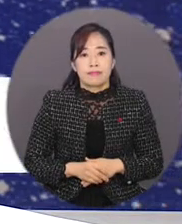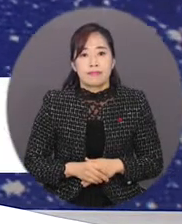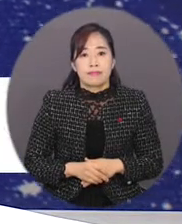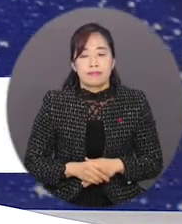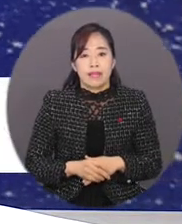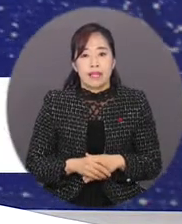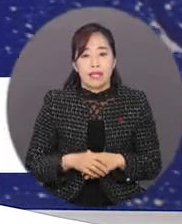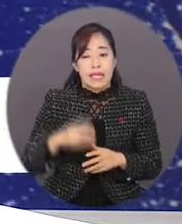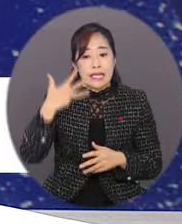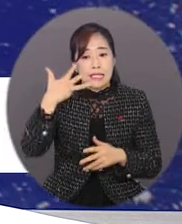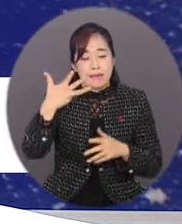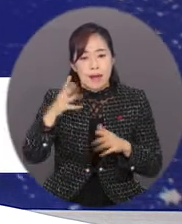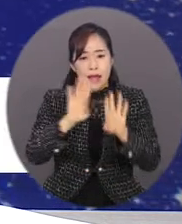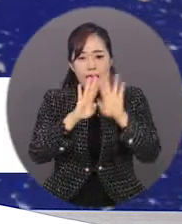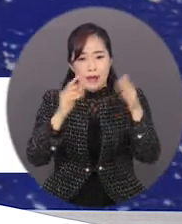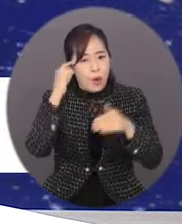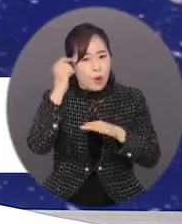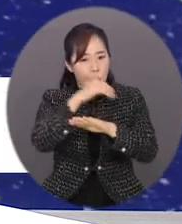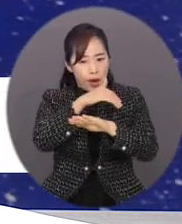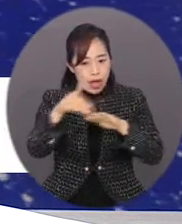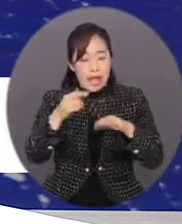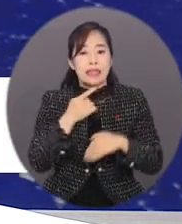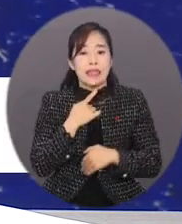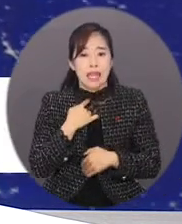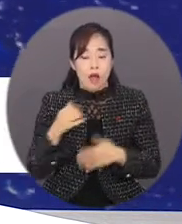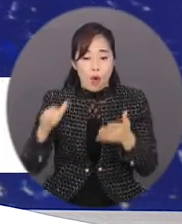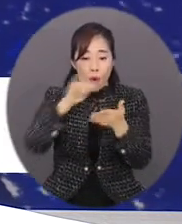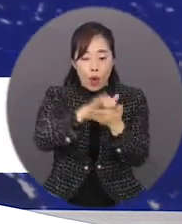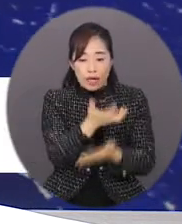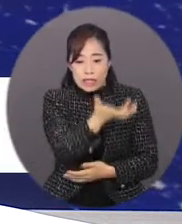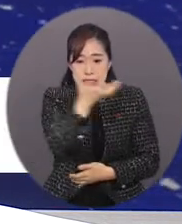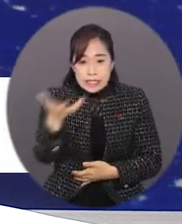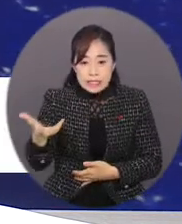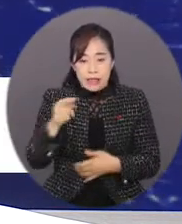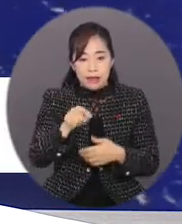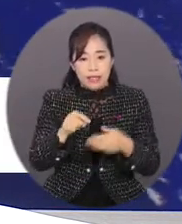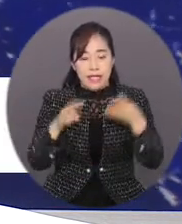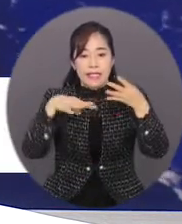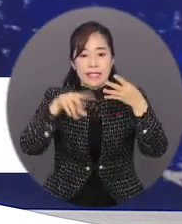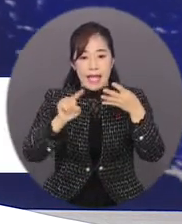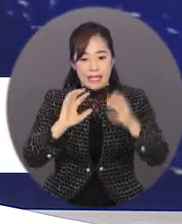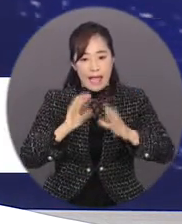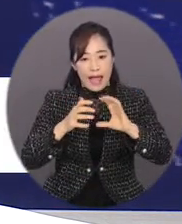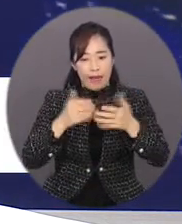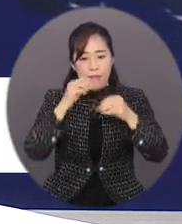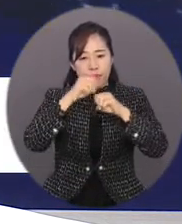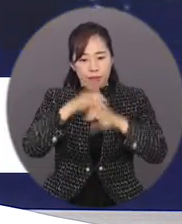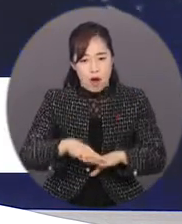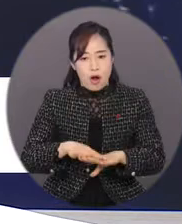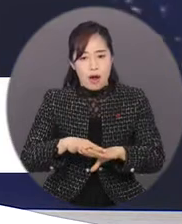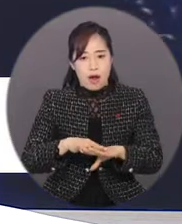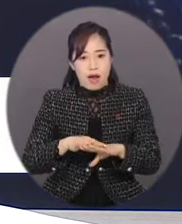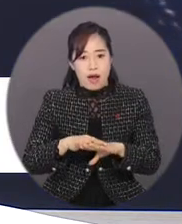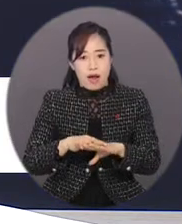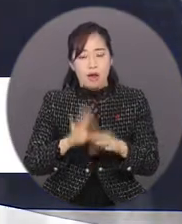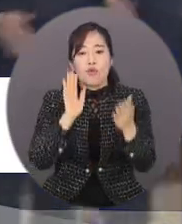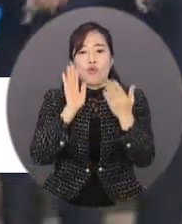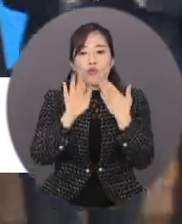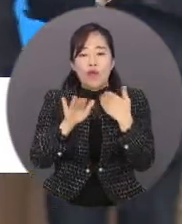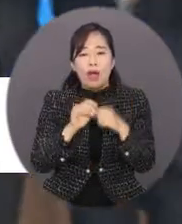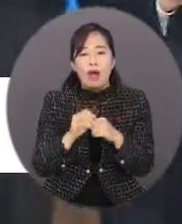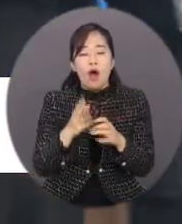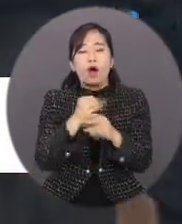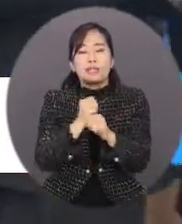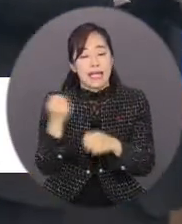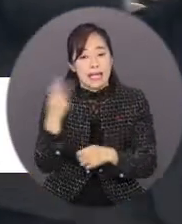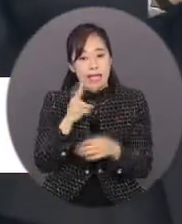당초 지난 18일 열리기로 했던 공항 이전을 위한 4자 협의체가 무산되면서 언제 다시 개최될지 관심이